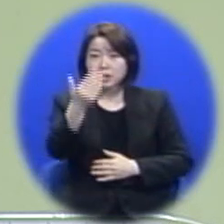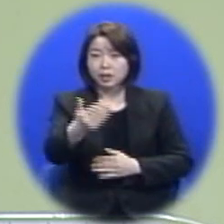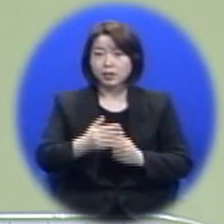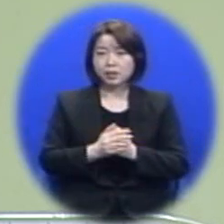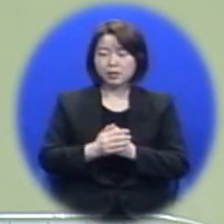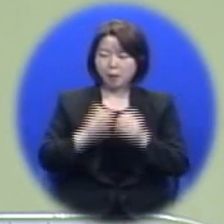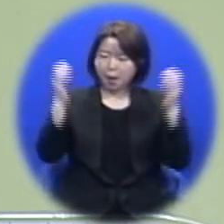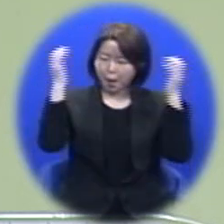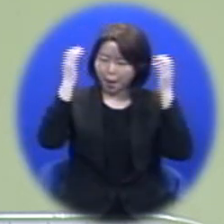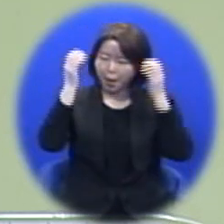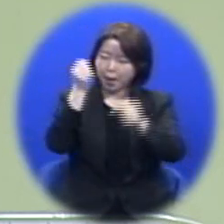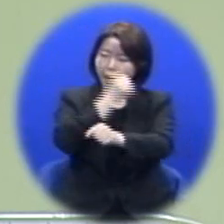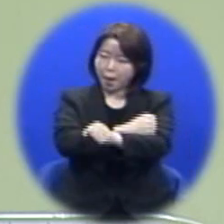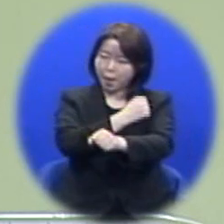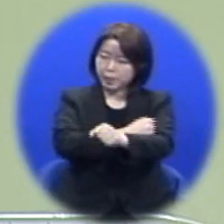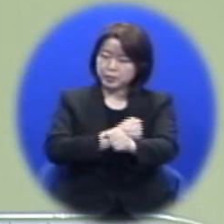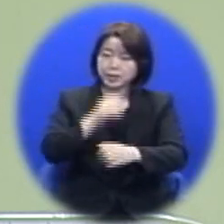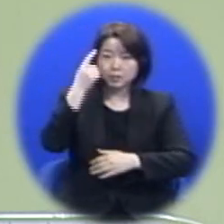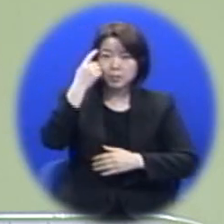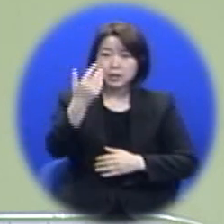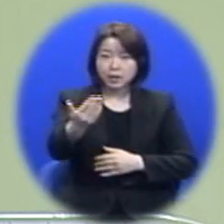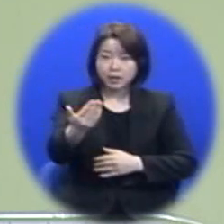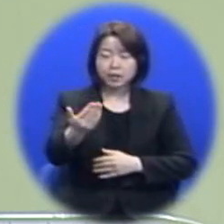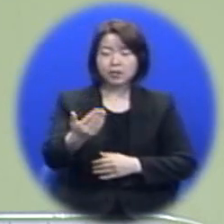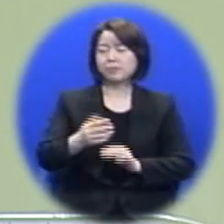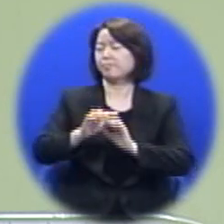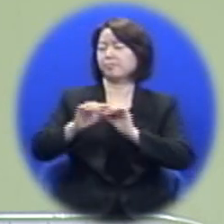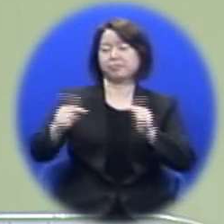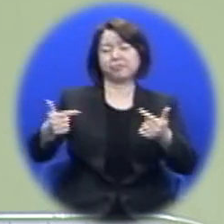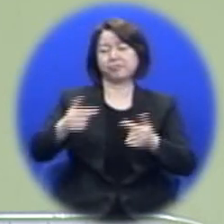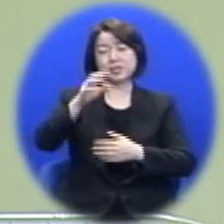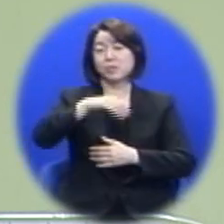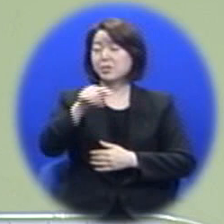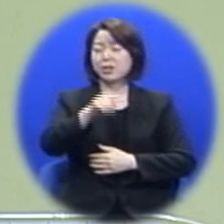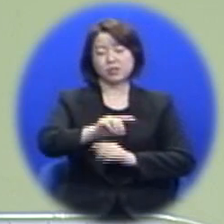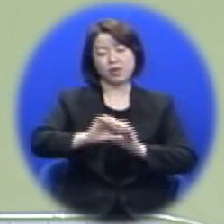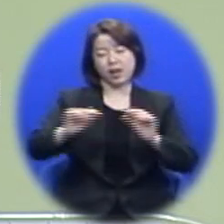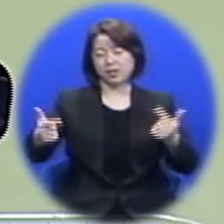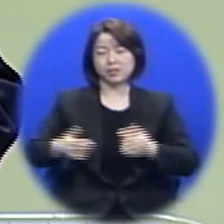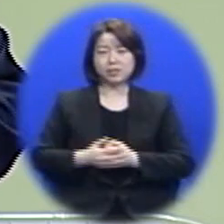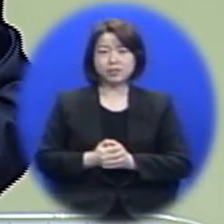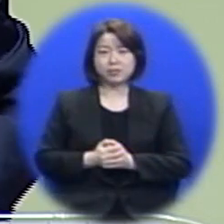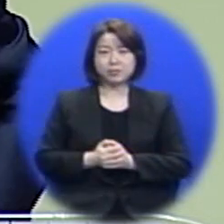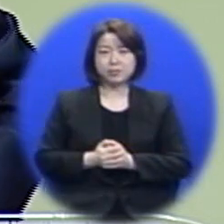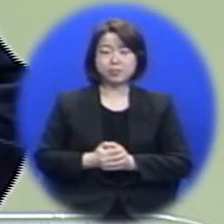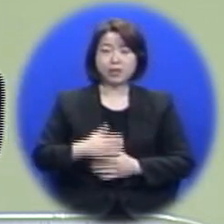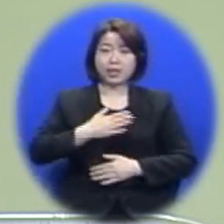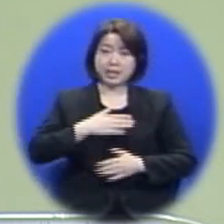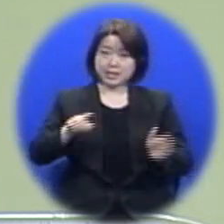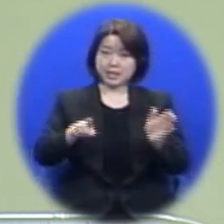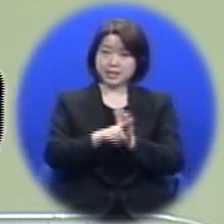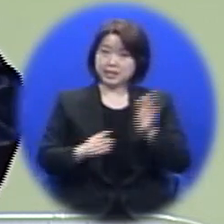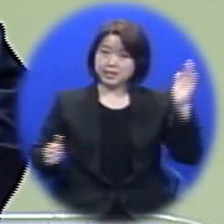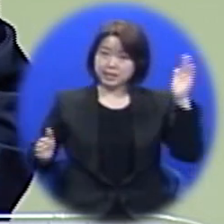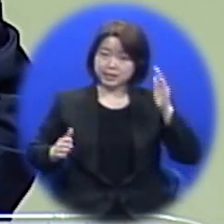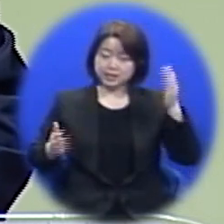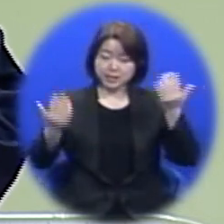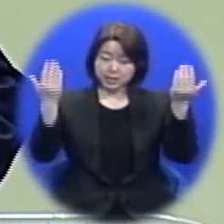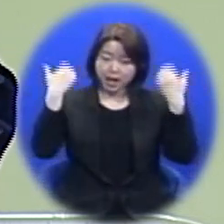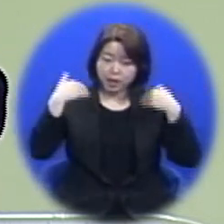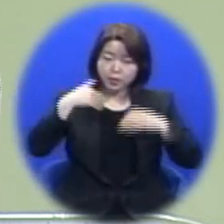권 아닙니까 아닙니다 십자가는 그런 게 아닙니다 제가 신학교에 가서 집회를